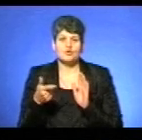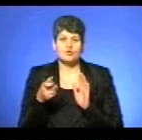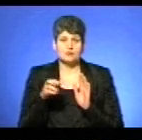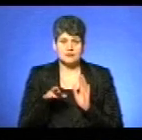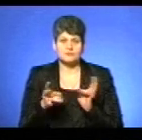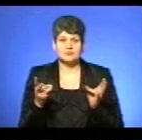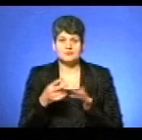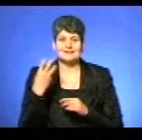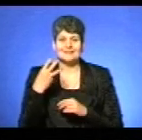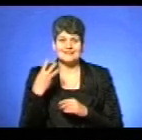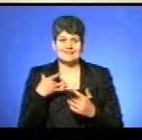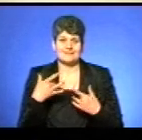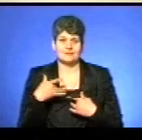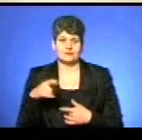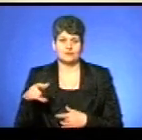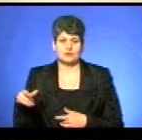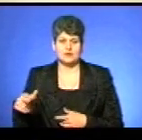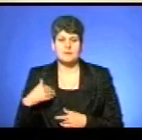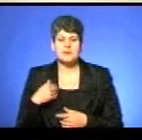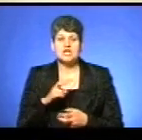Потрібні 30 акторів.